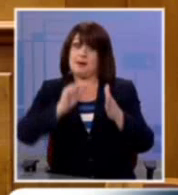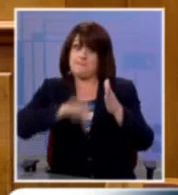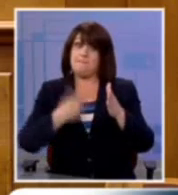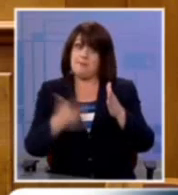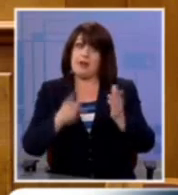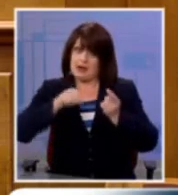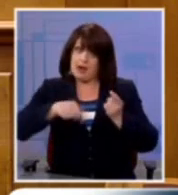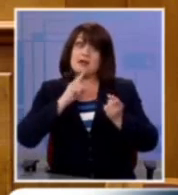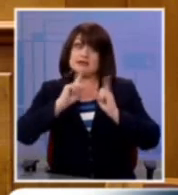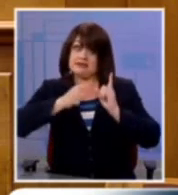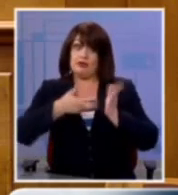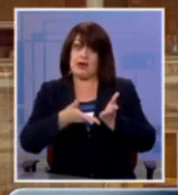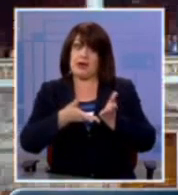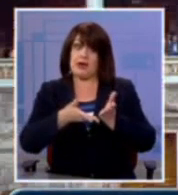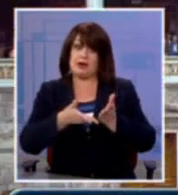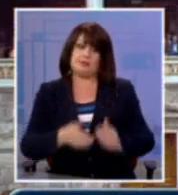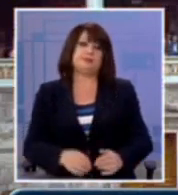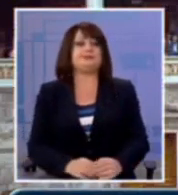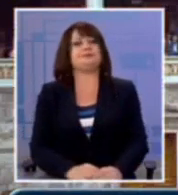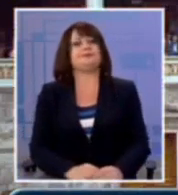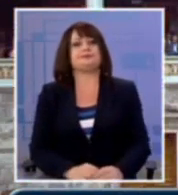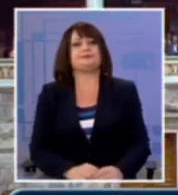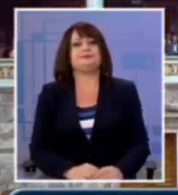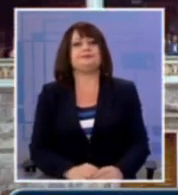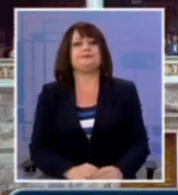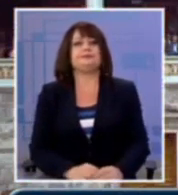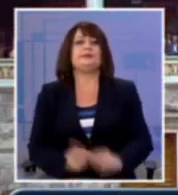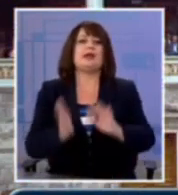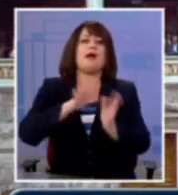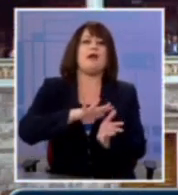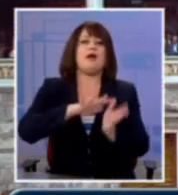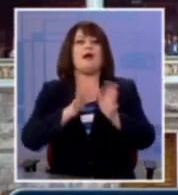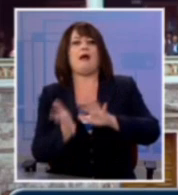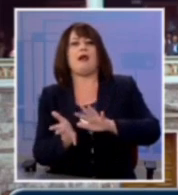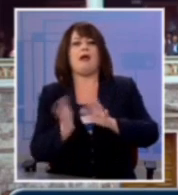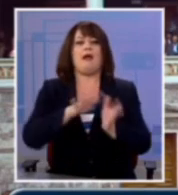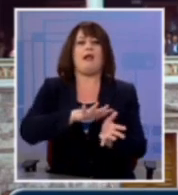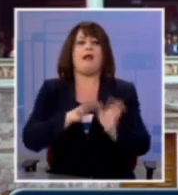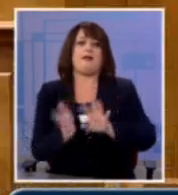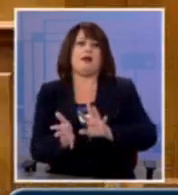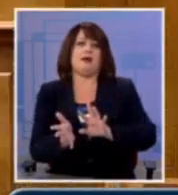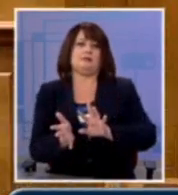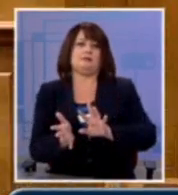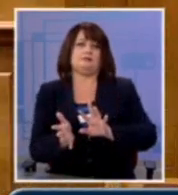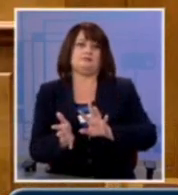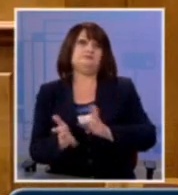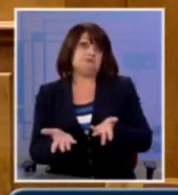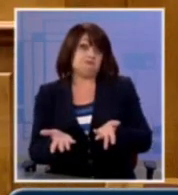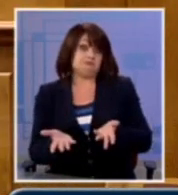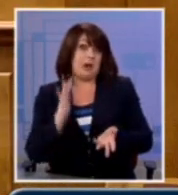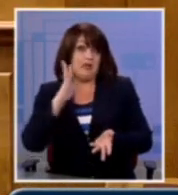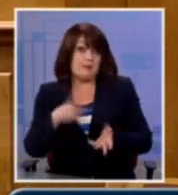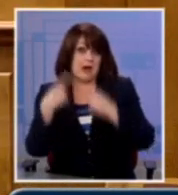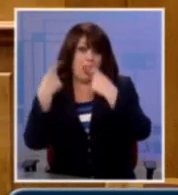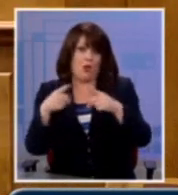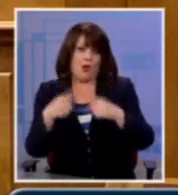μια τέτοια συμφωνία? Άλλα την Παρασκευή, άλλα τη Δευτέρα, με στόχο